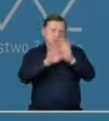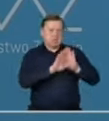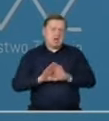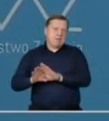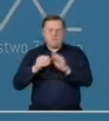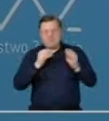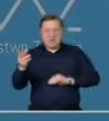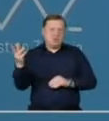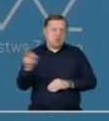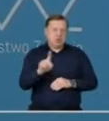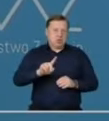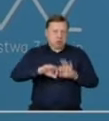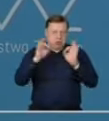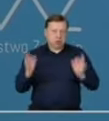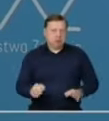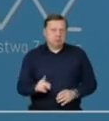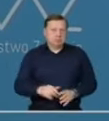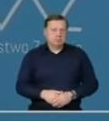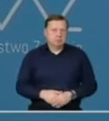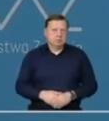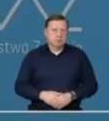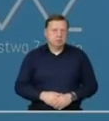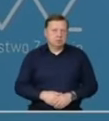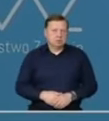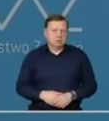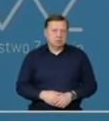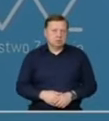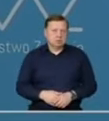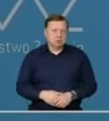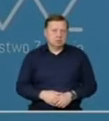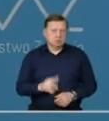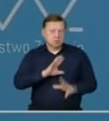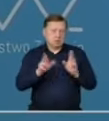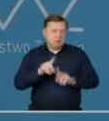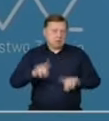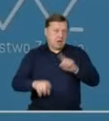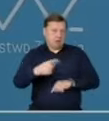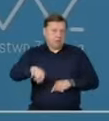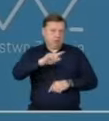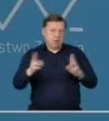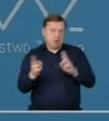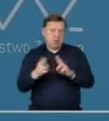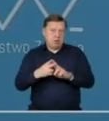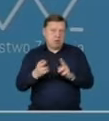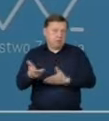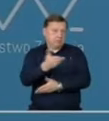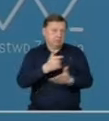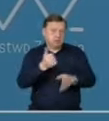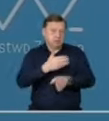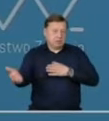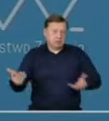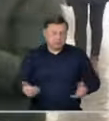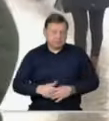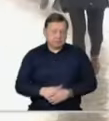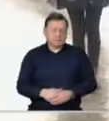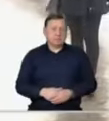mieliśmy dotychczas. Więc to od nas, od naszych kontaktów będzie zależało to, co się wydarzy w najbliższym